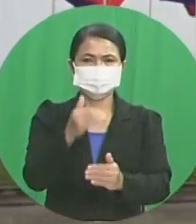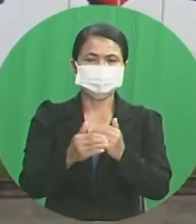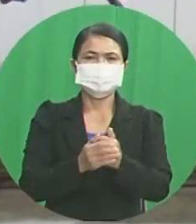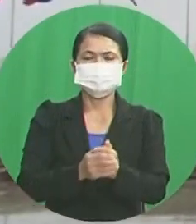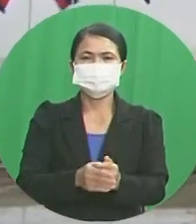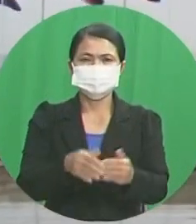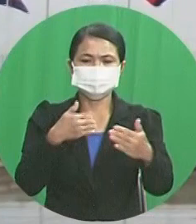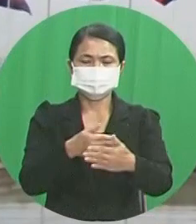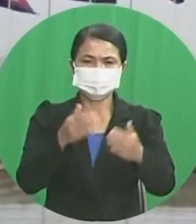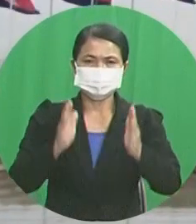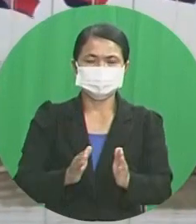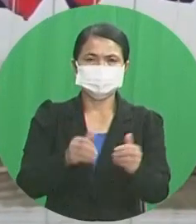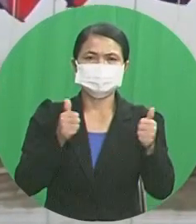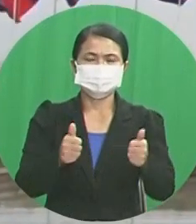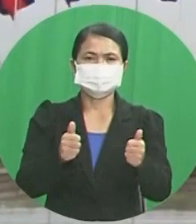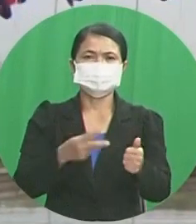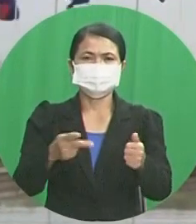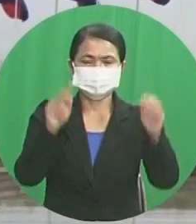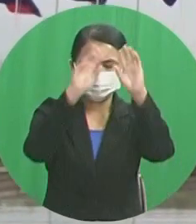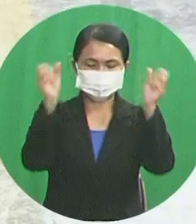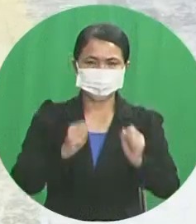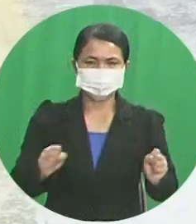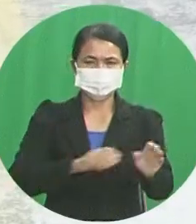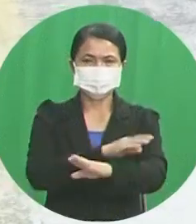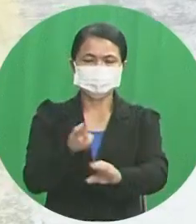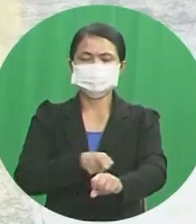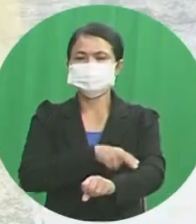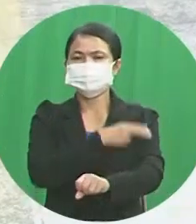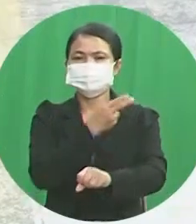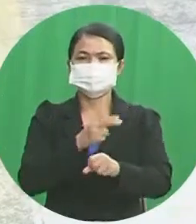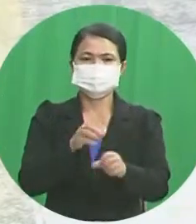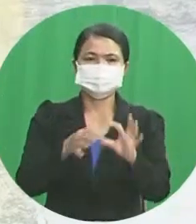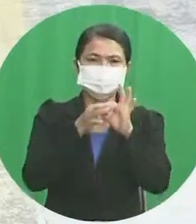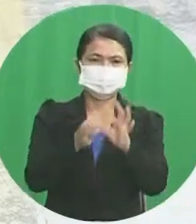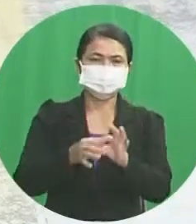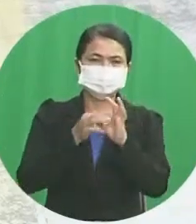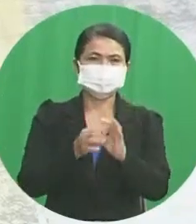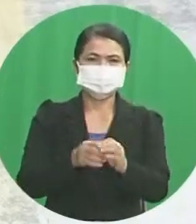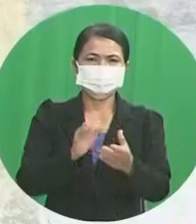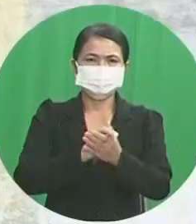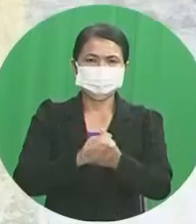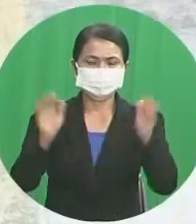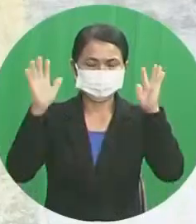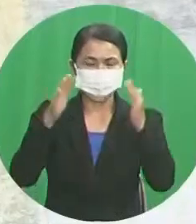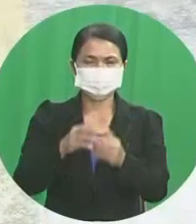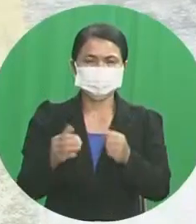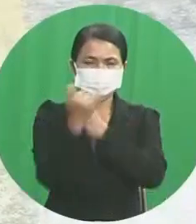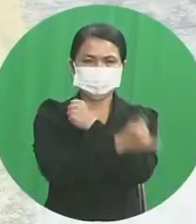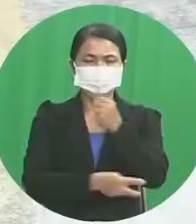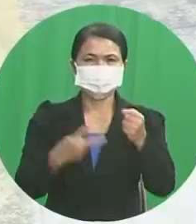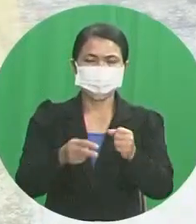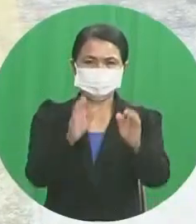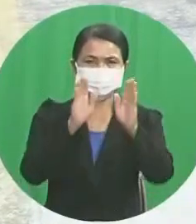ពជាអ្នកចិត្តខាងល្អដៃគូយុទ្ធសាស្ត្រគ្រប់ជ្រុងជ្រោយនិងយូរអង្វែងនិងកិច្ចសហប្រតិបត្តិការដ៏ជិតស្និទ្ធរវាងប្រទេសទាំងពីរក៏ដូច